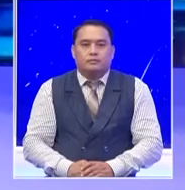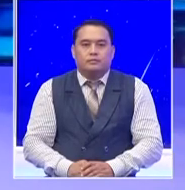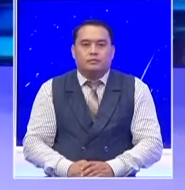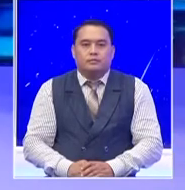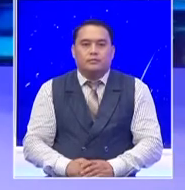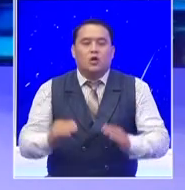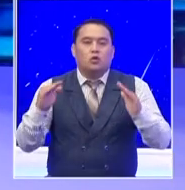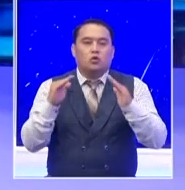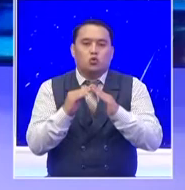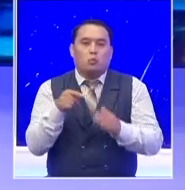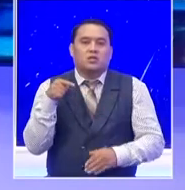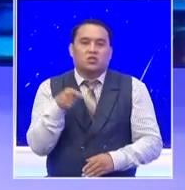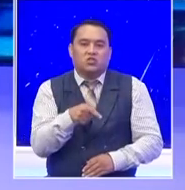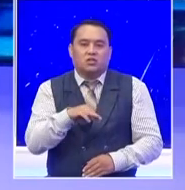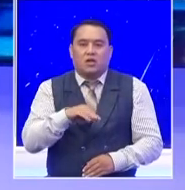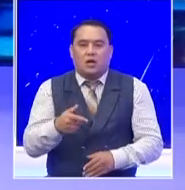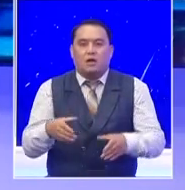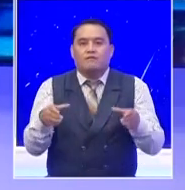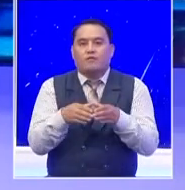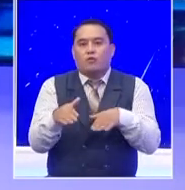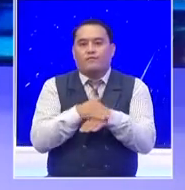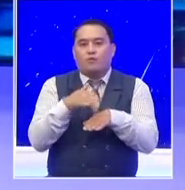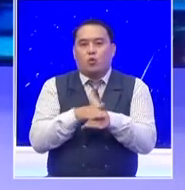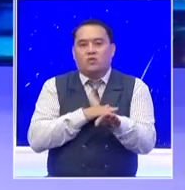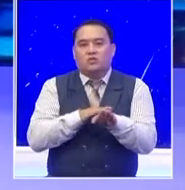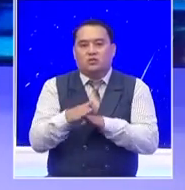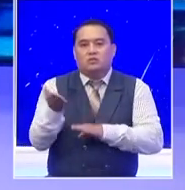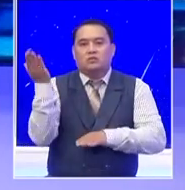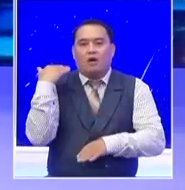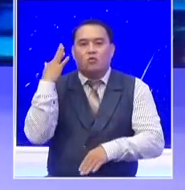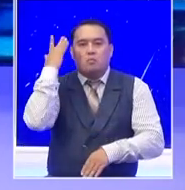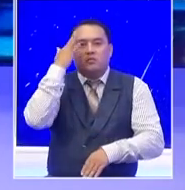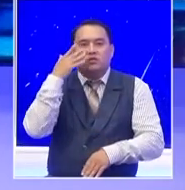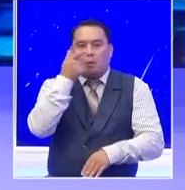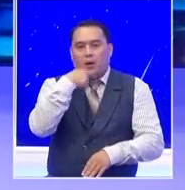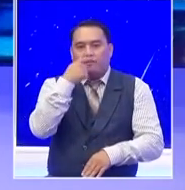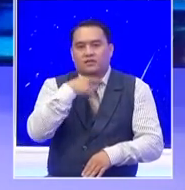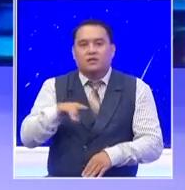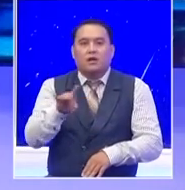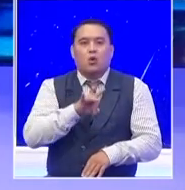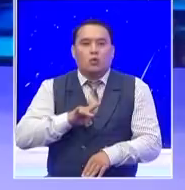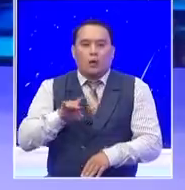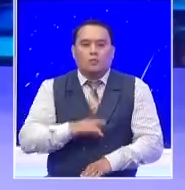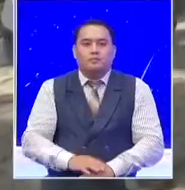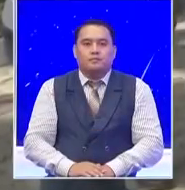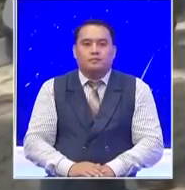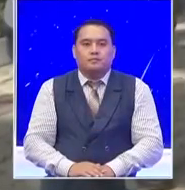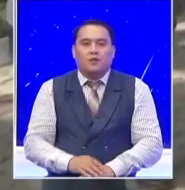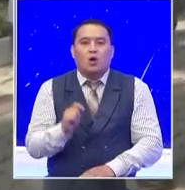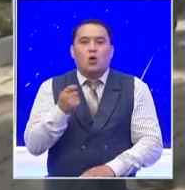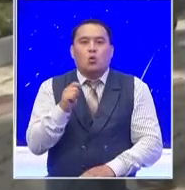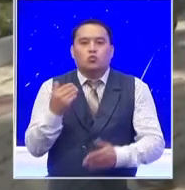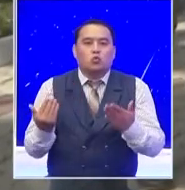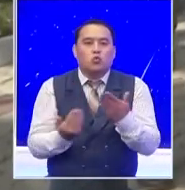Дом за 1000 тенге. Благотворительный фонд «Харикет» исполнил давнюю мечту жительницы Панфиловского района. Ключи от